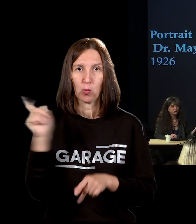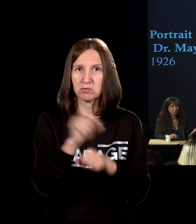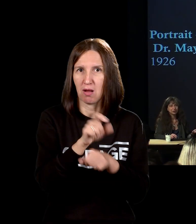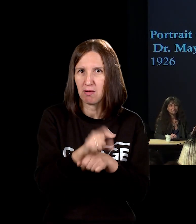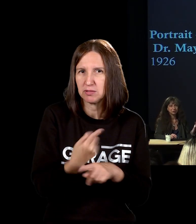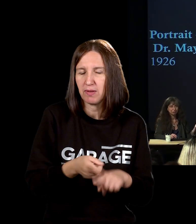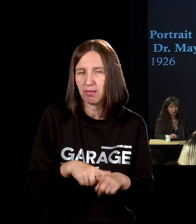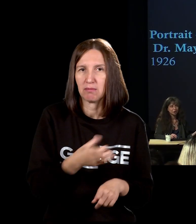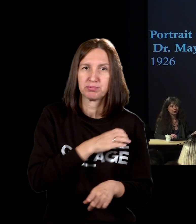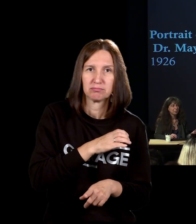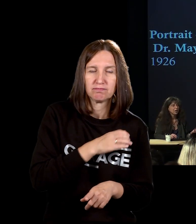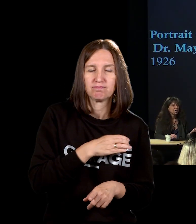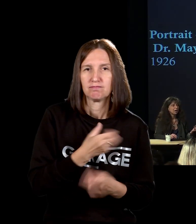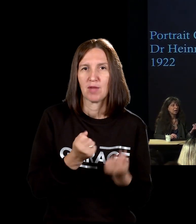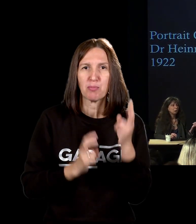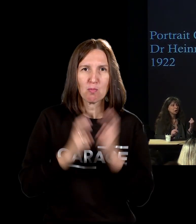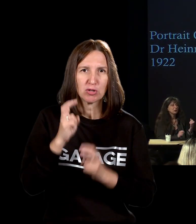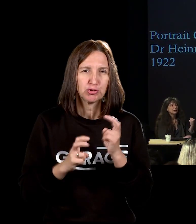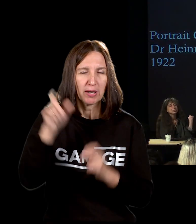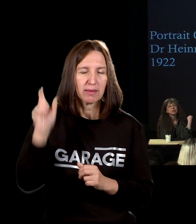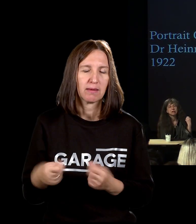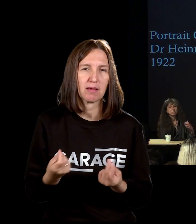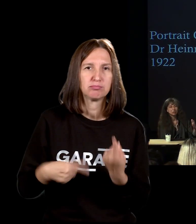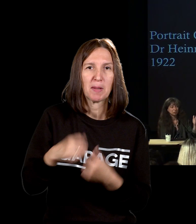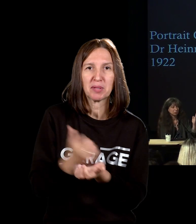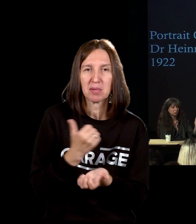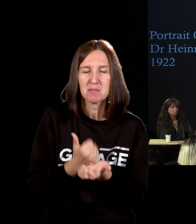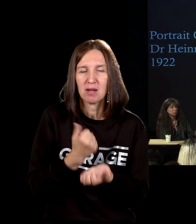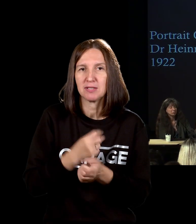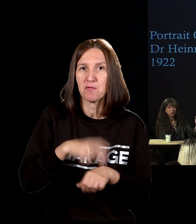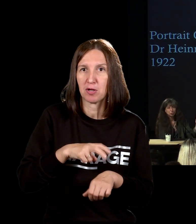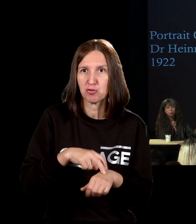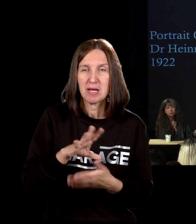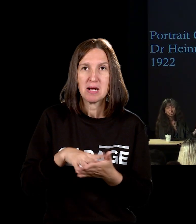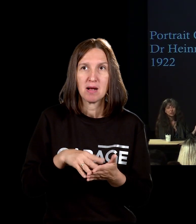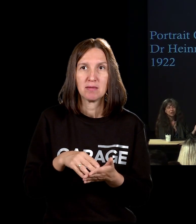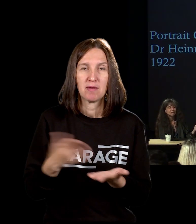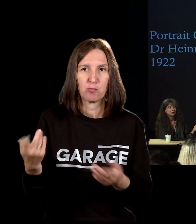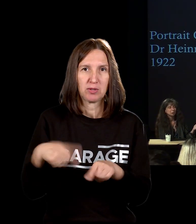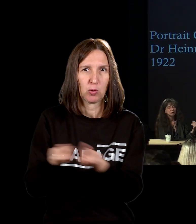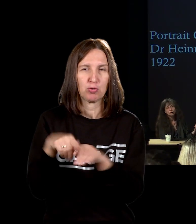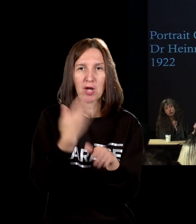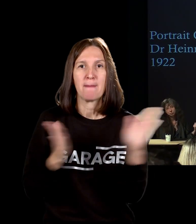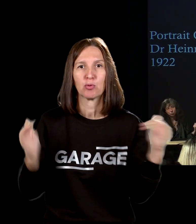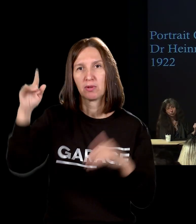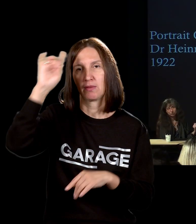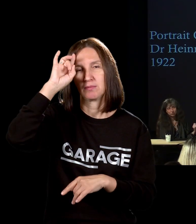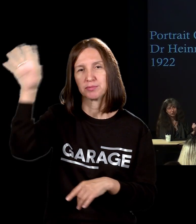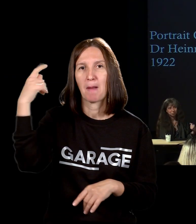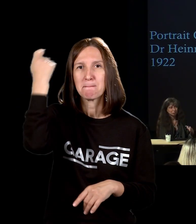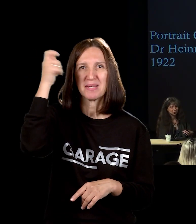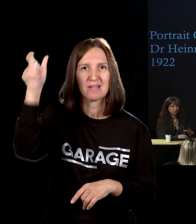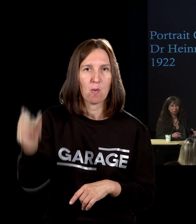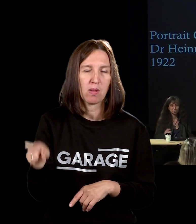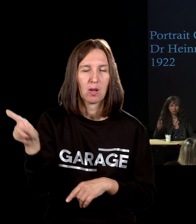промышленникам, предпринимателям, этим врачам, очень нравился как бы этот психолог знаменитый, который лечил гипнозом,